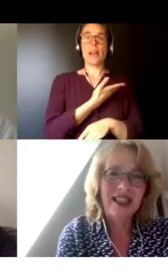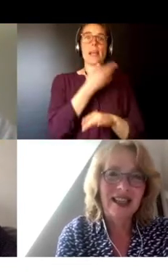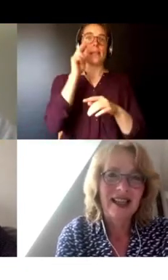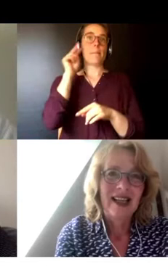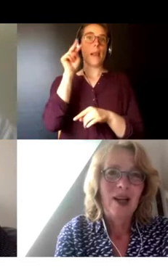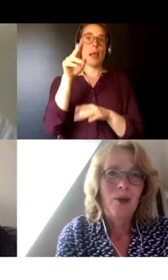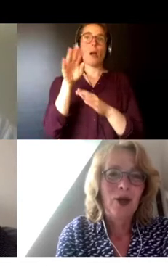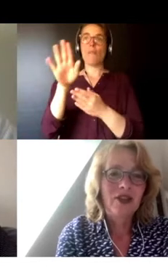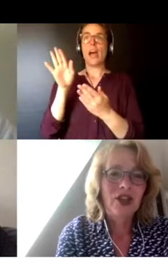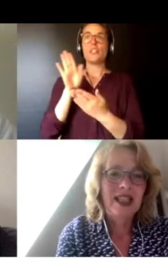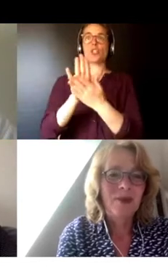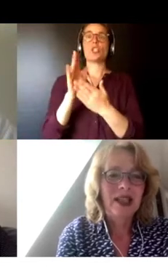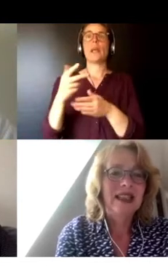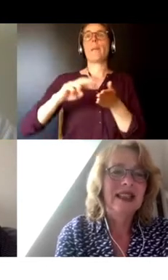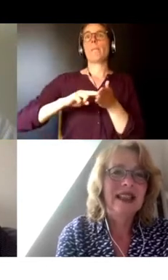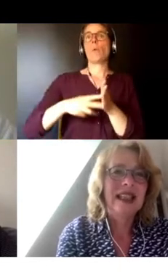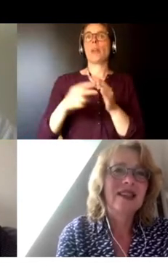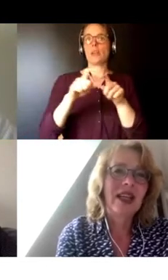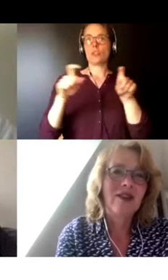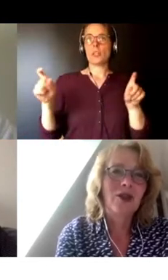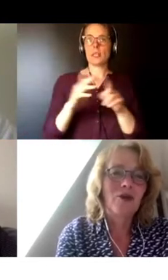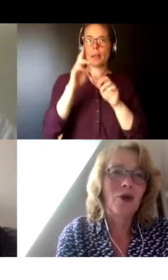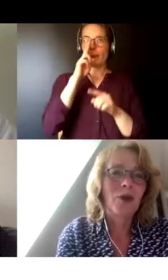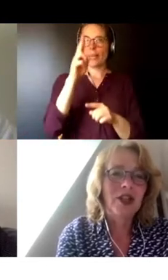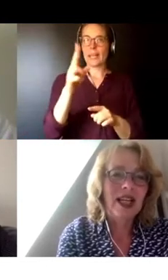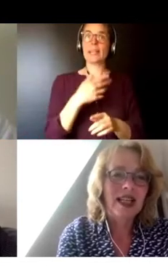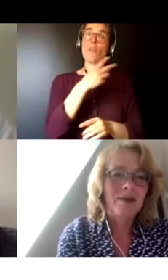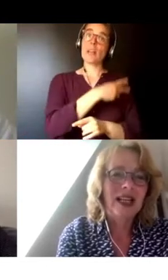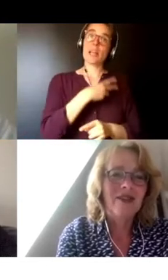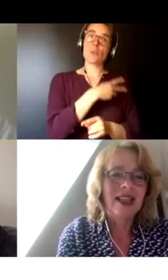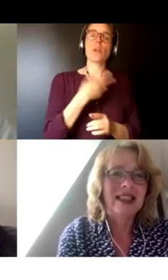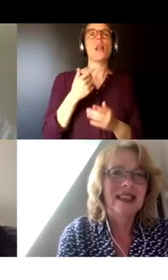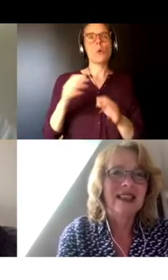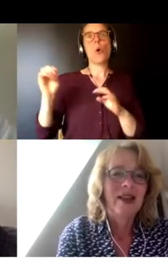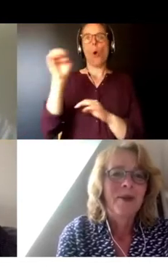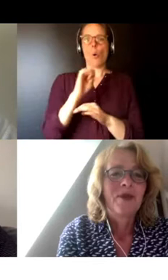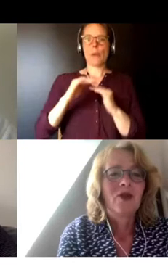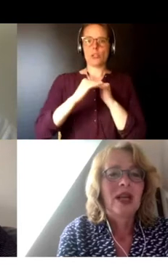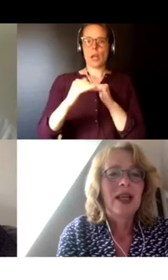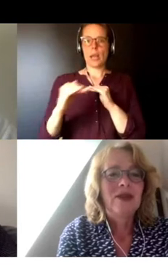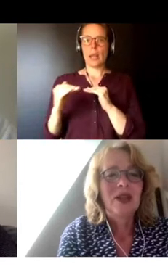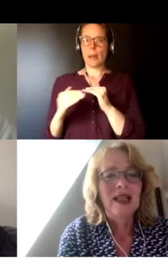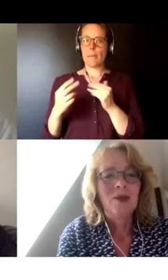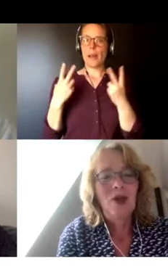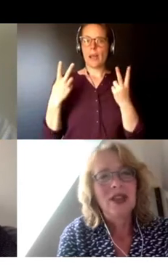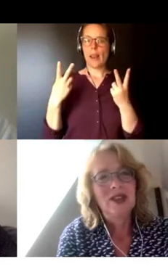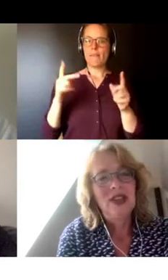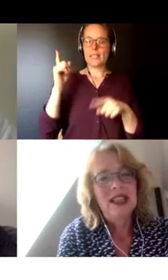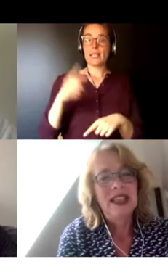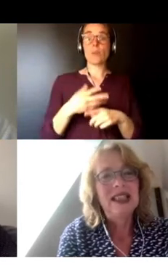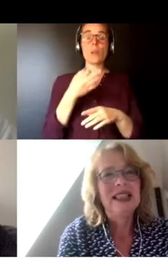auf anstehende politische Themen richten, die national und auf europäischer Ebene relevant sind und dabei die